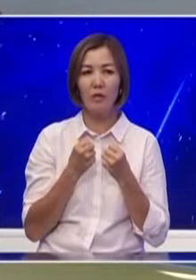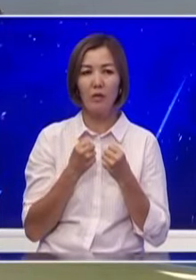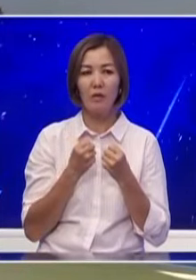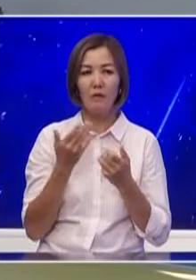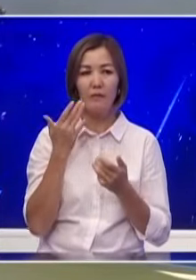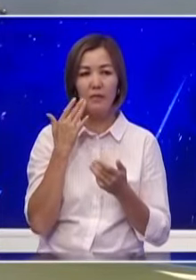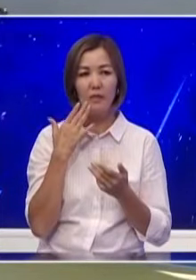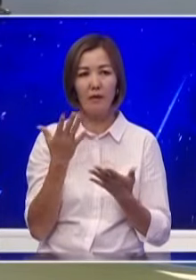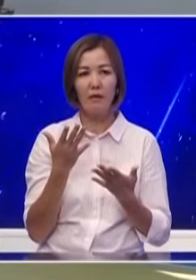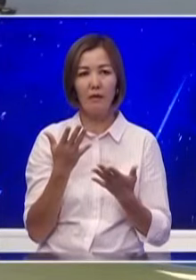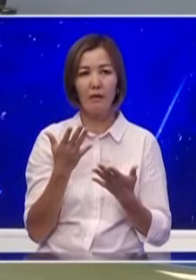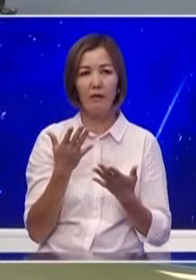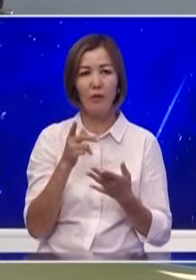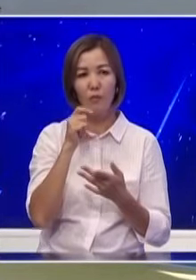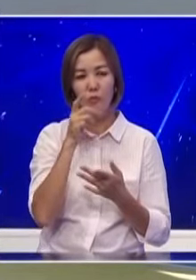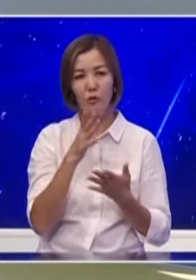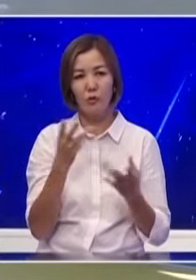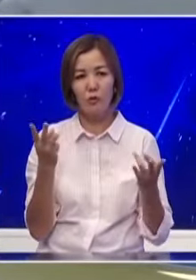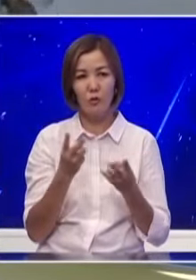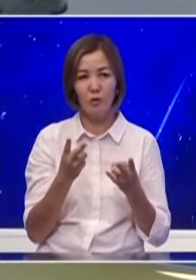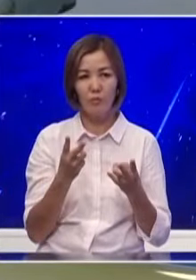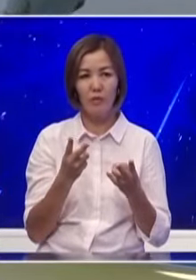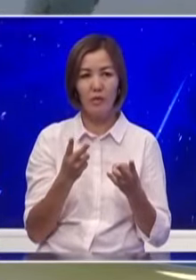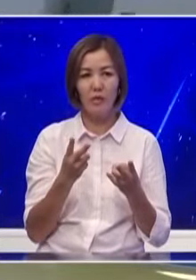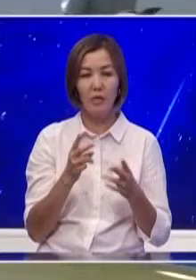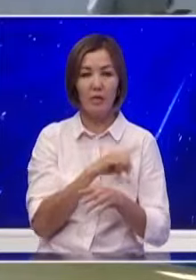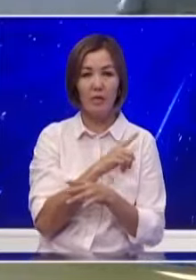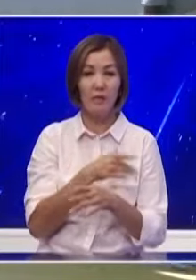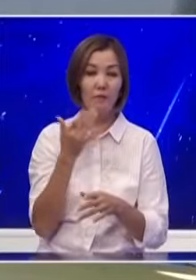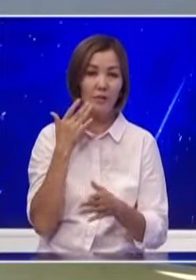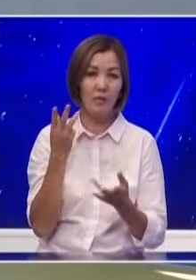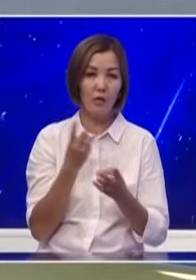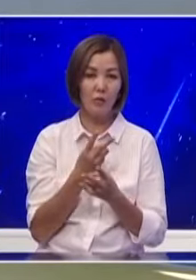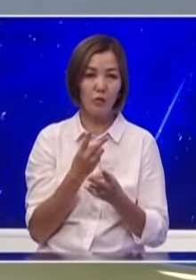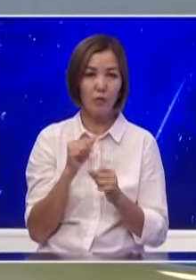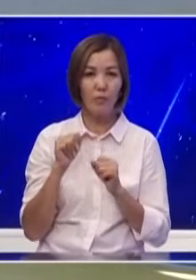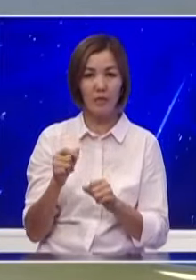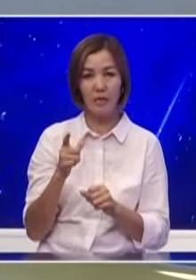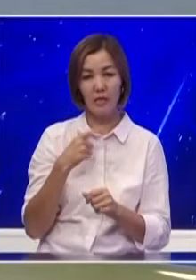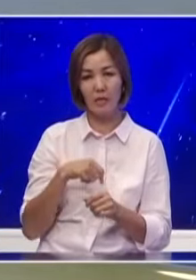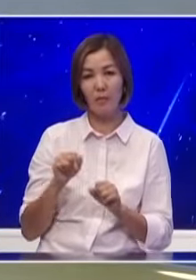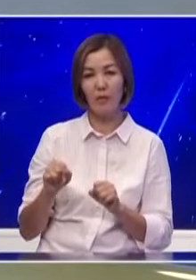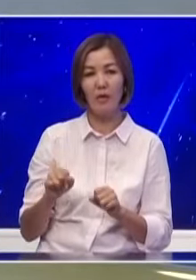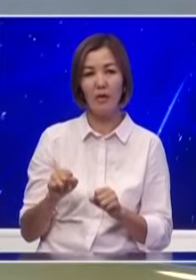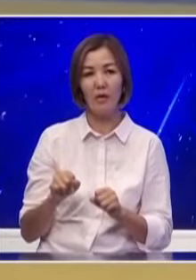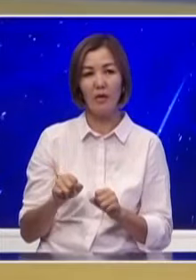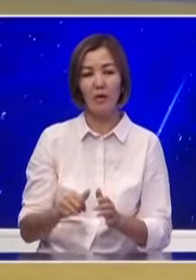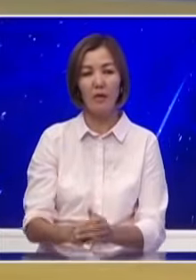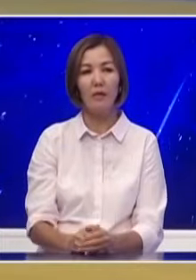всегда мужчине, я считаю, что мужчина должен быть сильным всегда, умел за себя постоять, и так пришли к